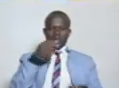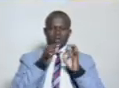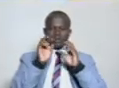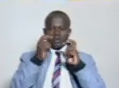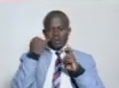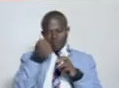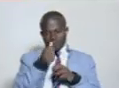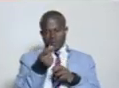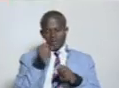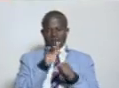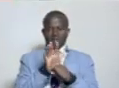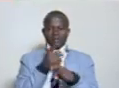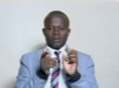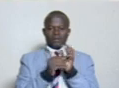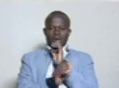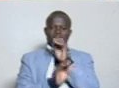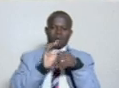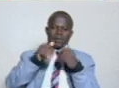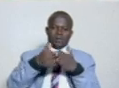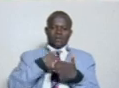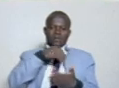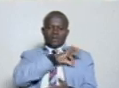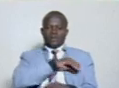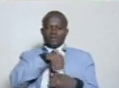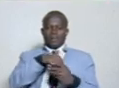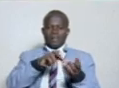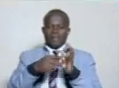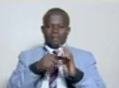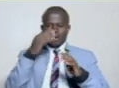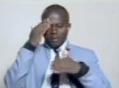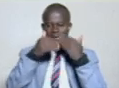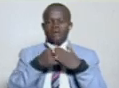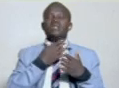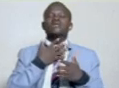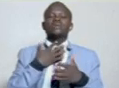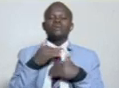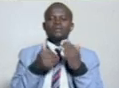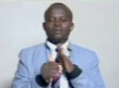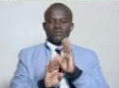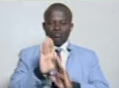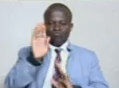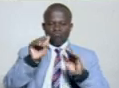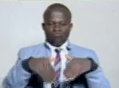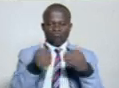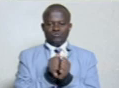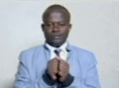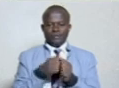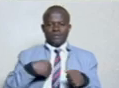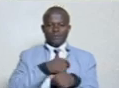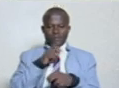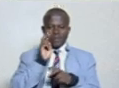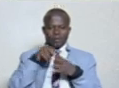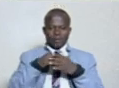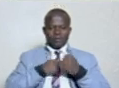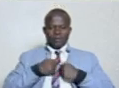nubwo aya mafaranga ari menshi ibihugu byose bifite inyungu muri uyu mushinga kubera inyota ibikorwa biteza imbere ubuhinzi. Tukaba twibaza rero ko nko kureba u